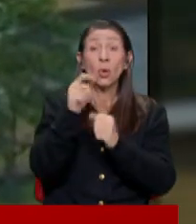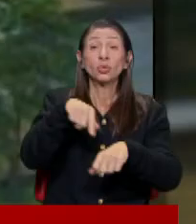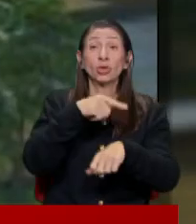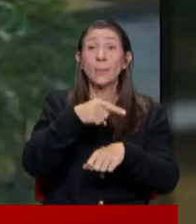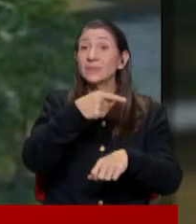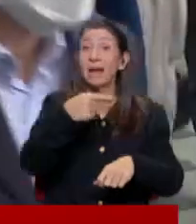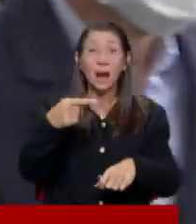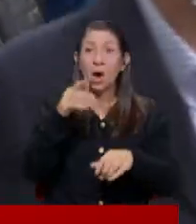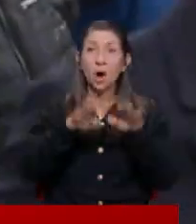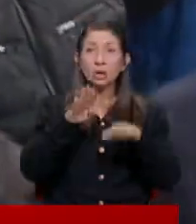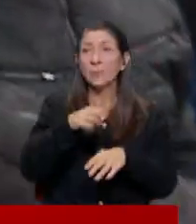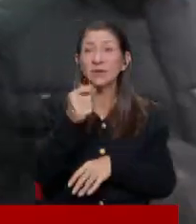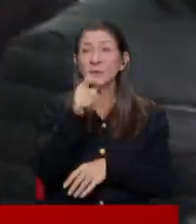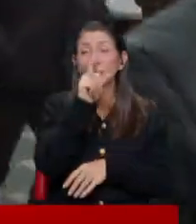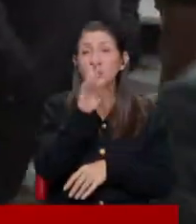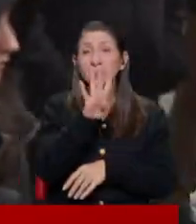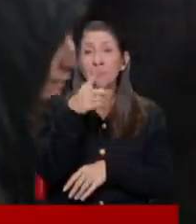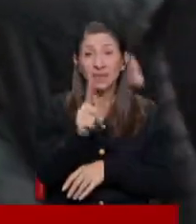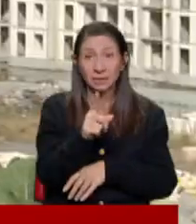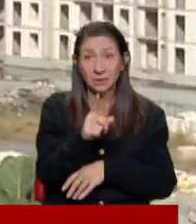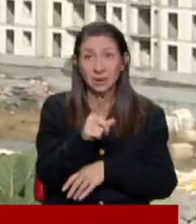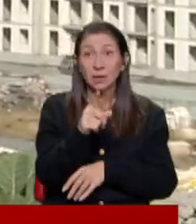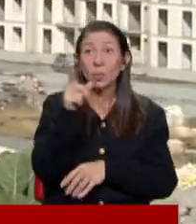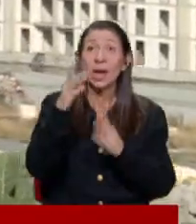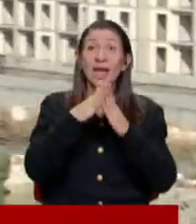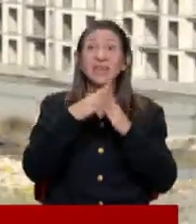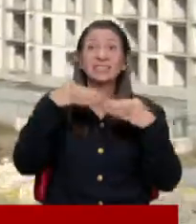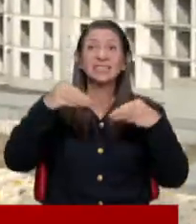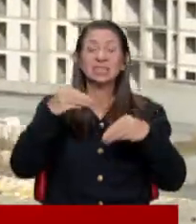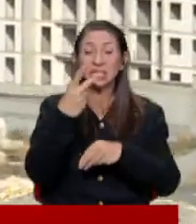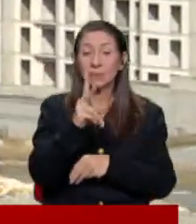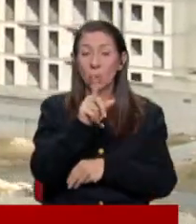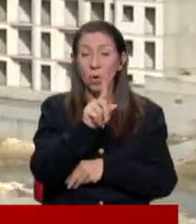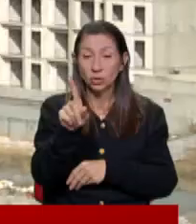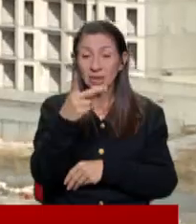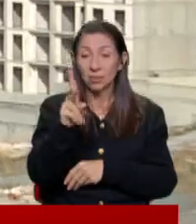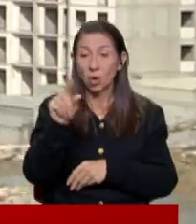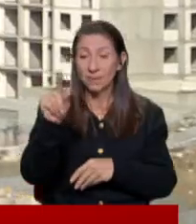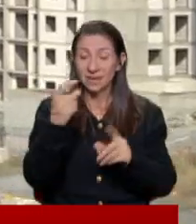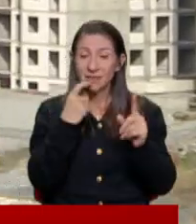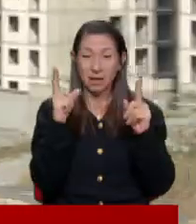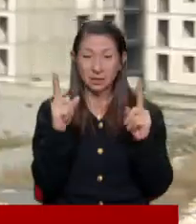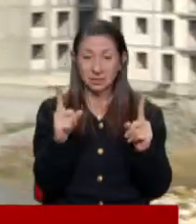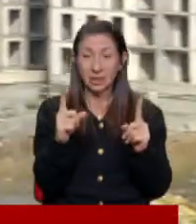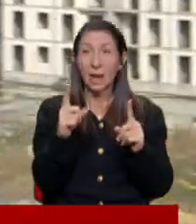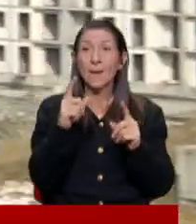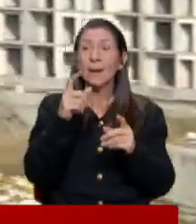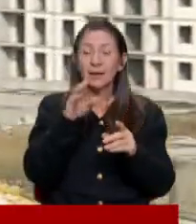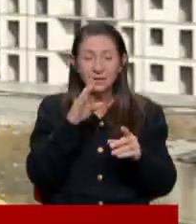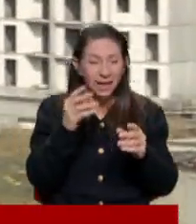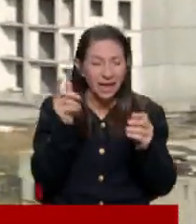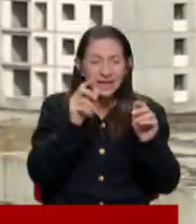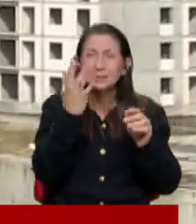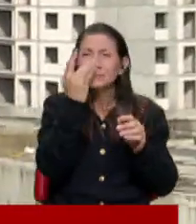dönem dairelerin ortalama fiyatı 140 bin liraydı. Bu evlerin satışı 2010-2011 yılları arasında maket